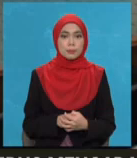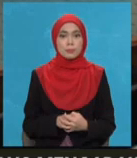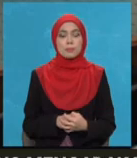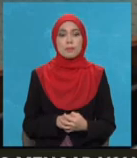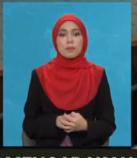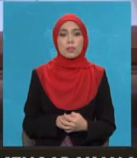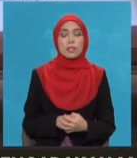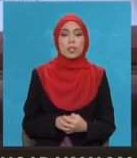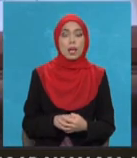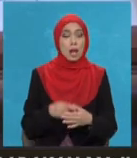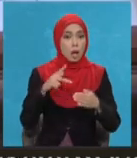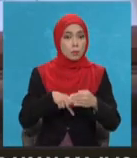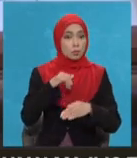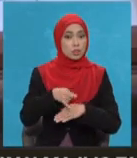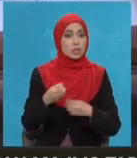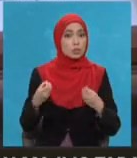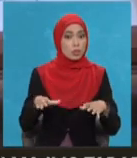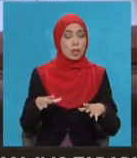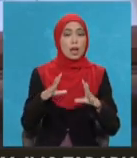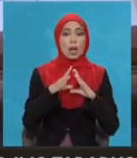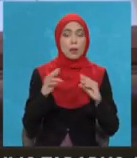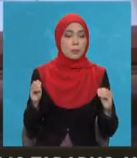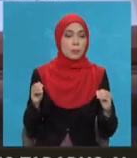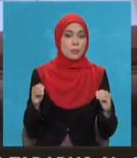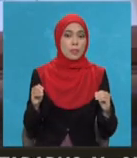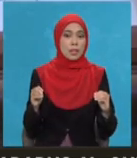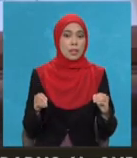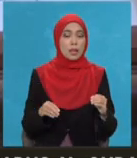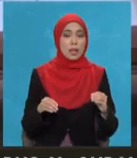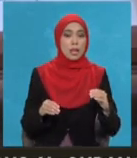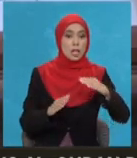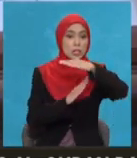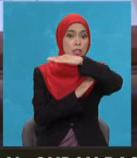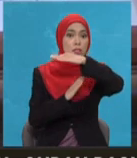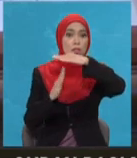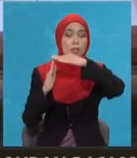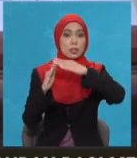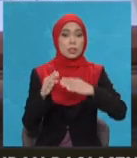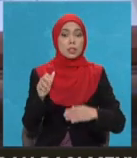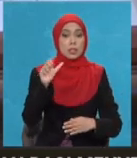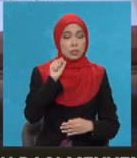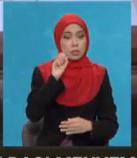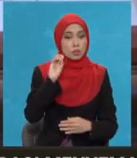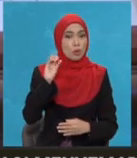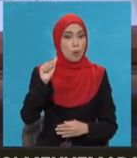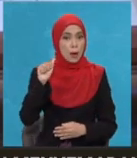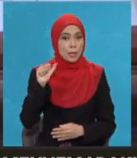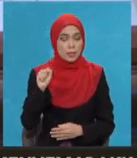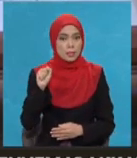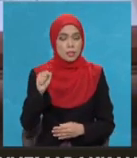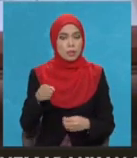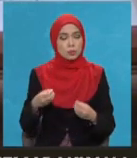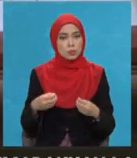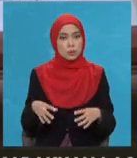antara project-project yang sudah selesai adalah jabatan Sultan Haji Oma Ali Saifudin menaik